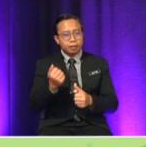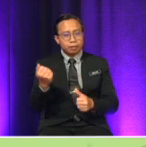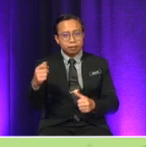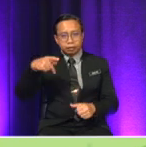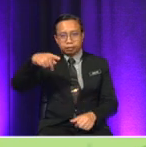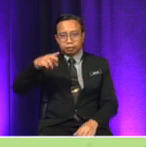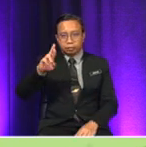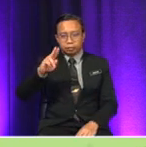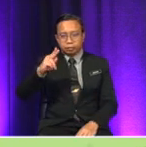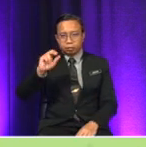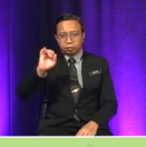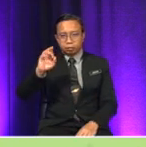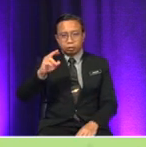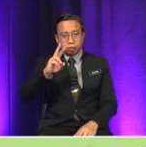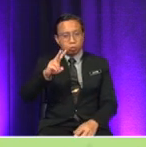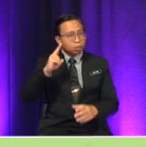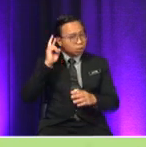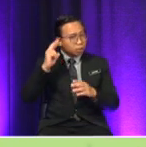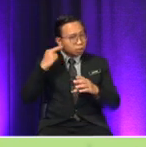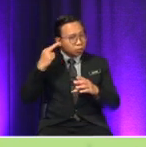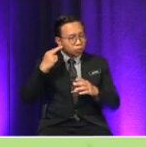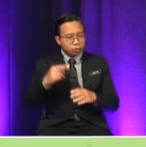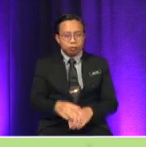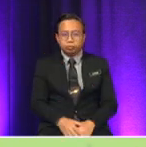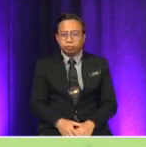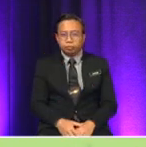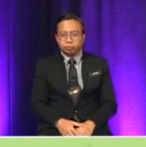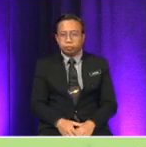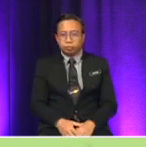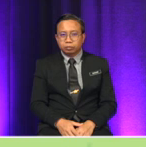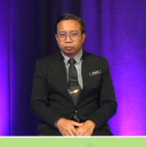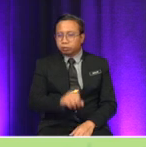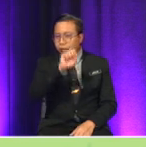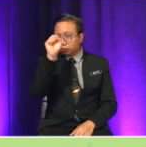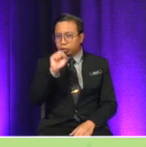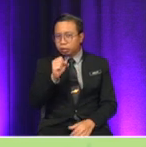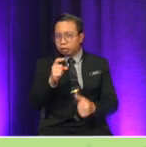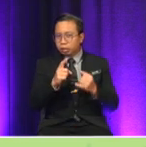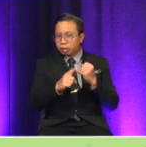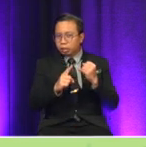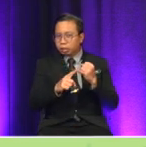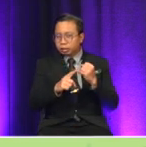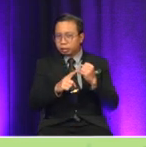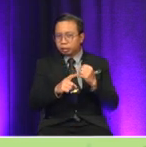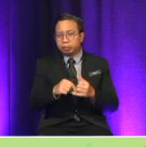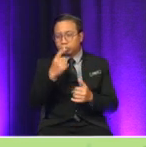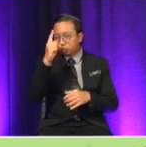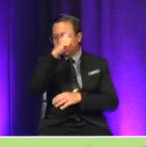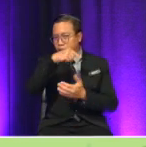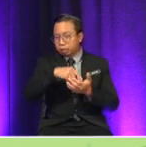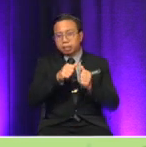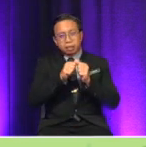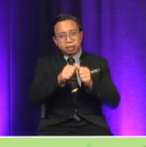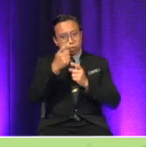yang kedua radio, yang ketiga komputer. Okey, terima kasih Lisa. Dan soalan terakhir untuk Lisa pada hari ini. Okey,